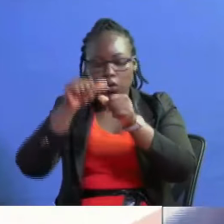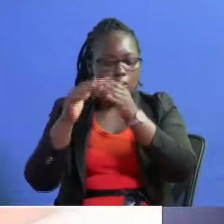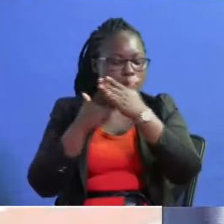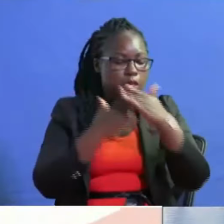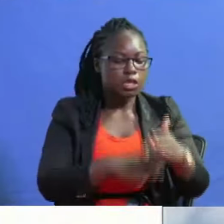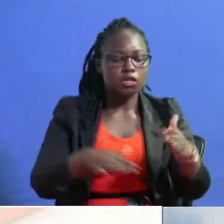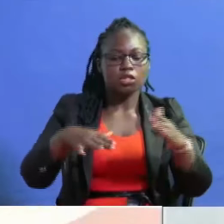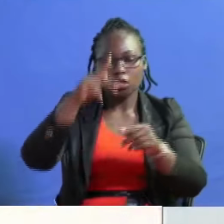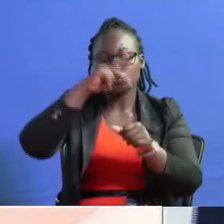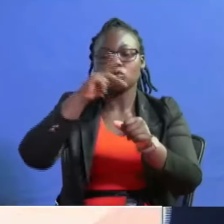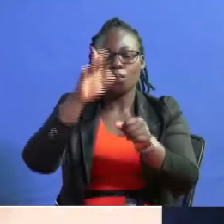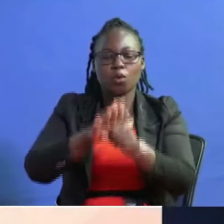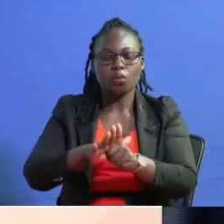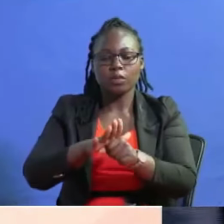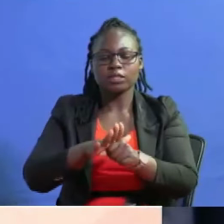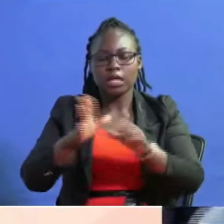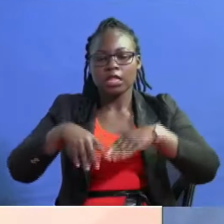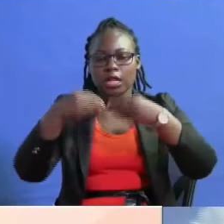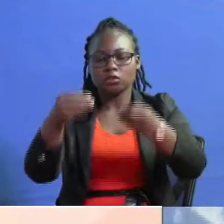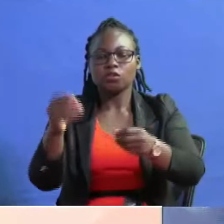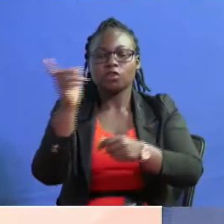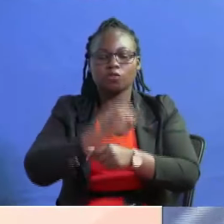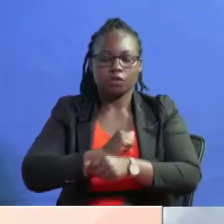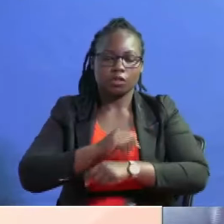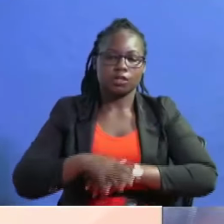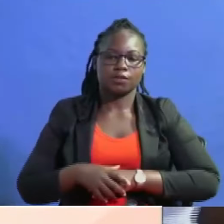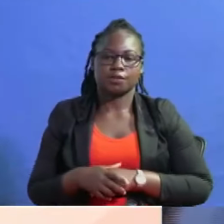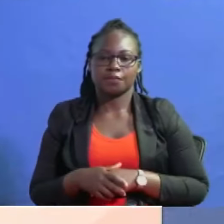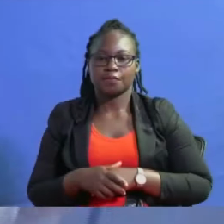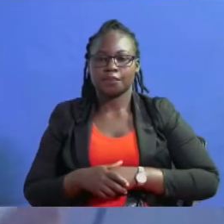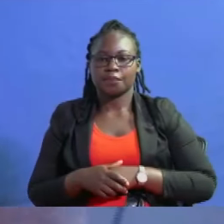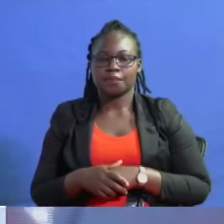kuwatimizia Wakenya ahadi walizotoa. Thio Masharia, Runinga ya KUTV.